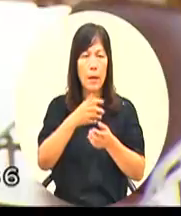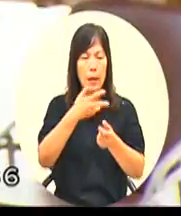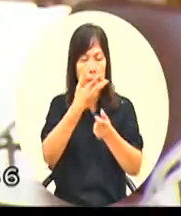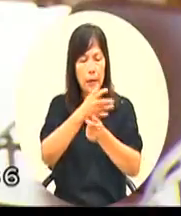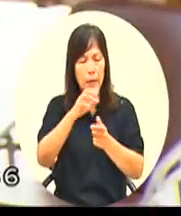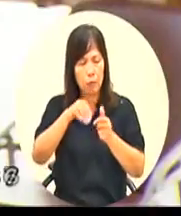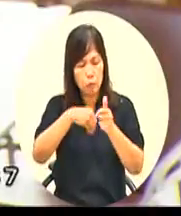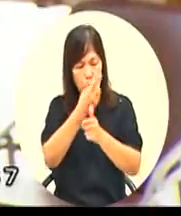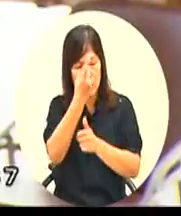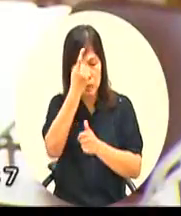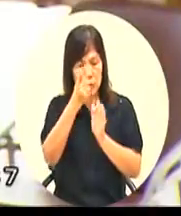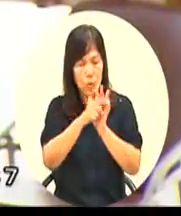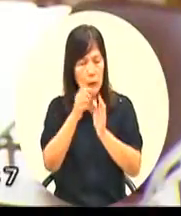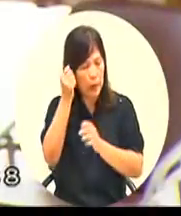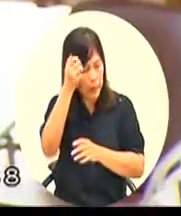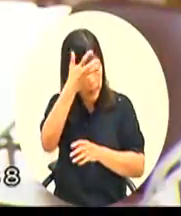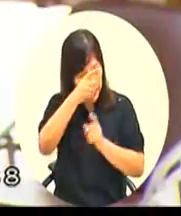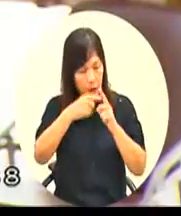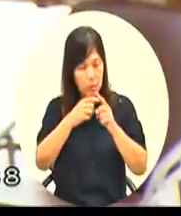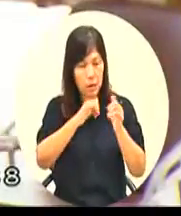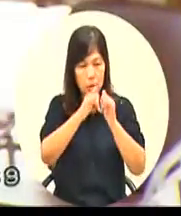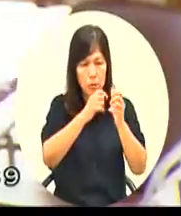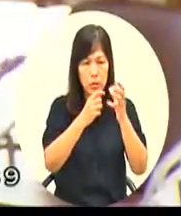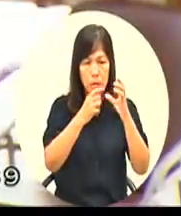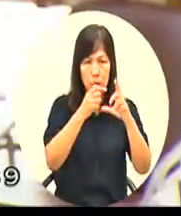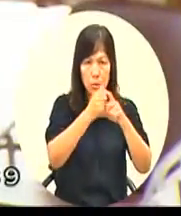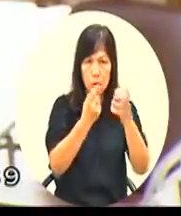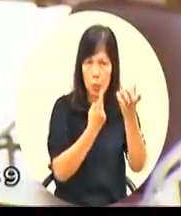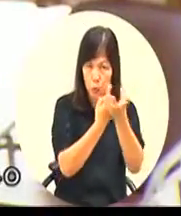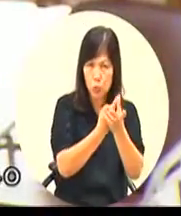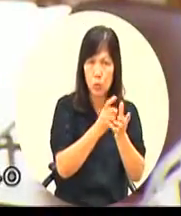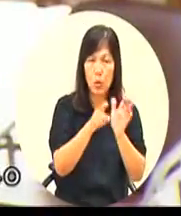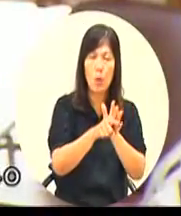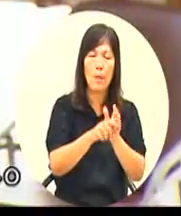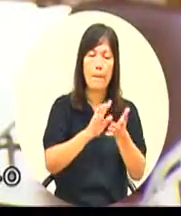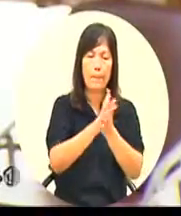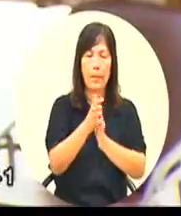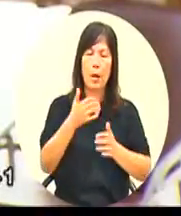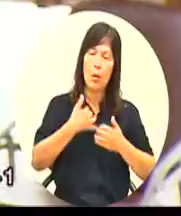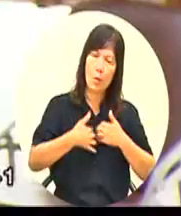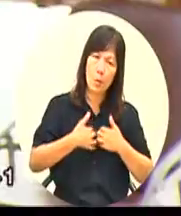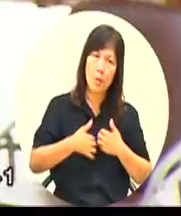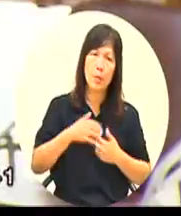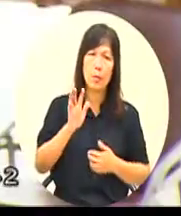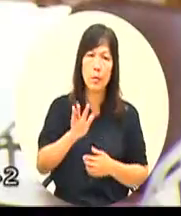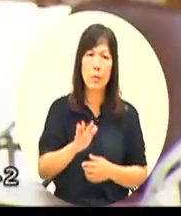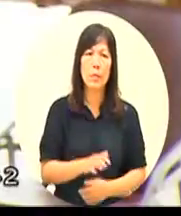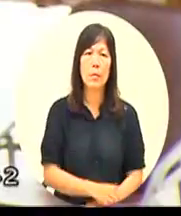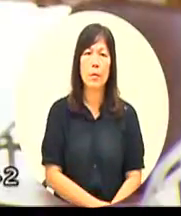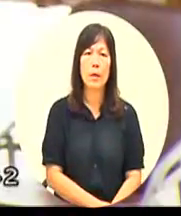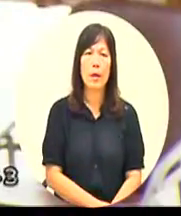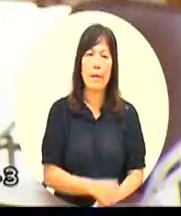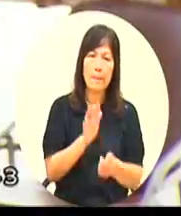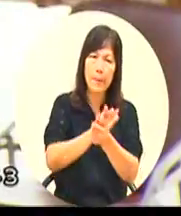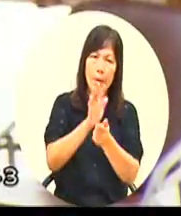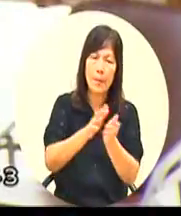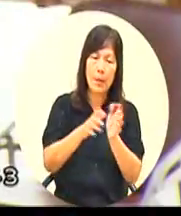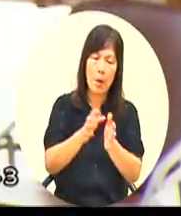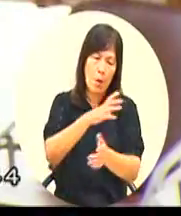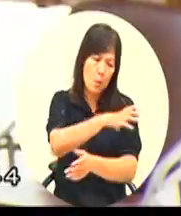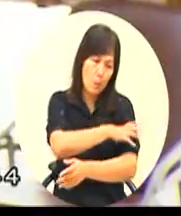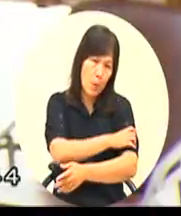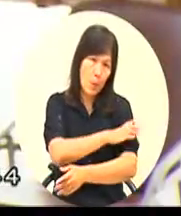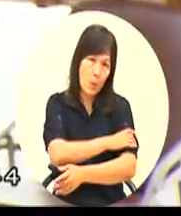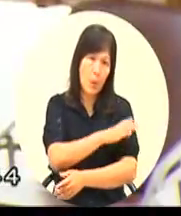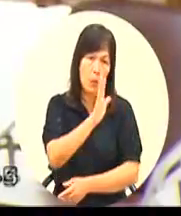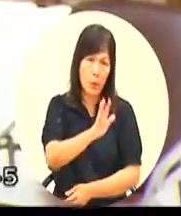以跟社区。融入在一个很快乐那可以帮他们量血压，可是